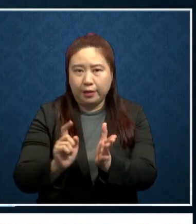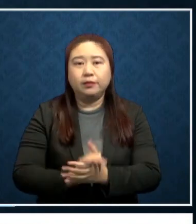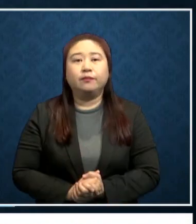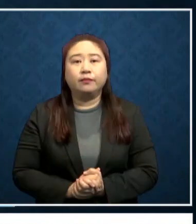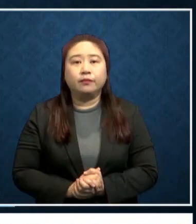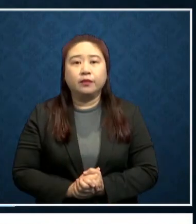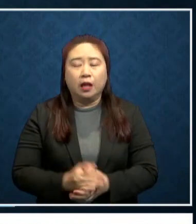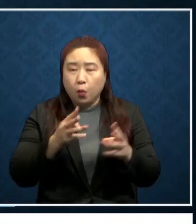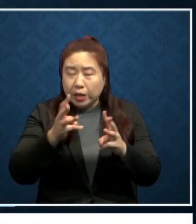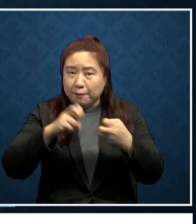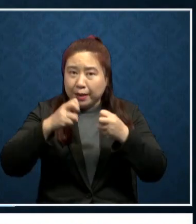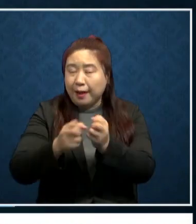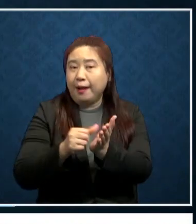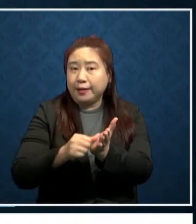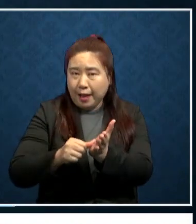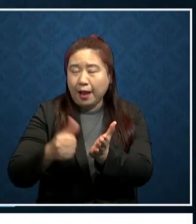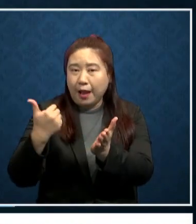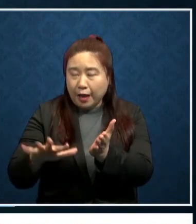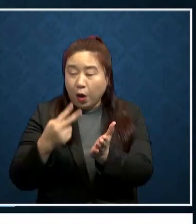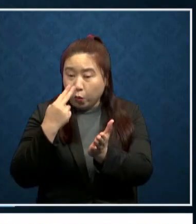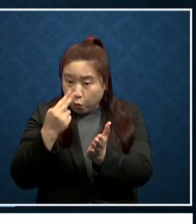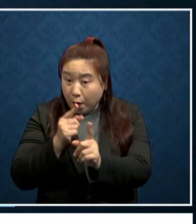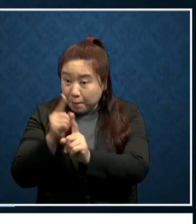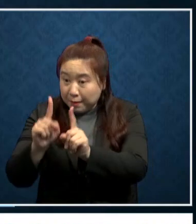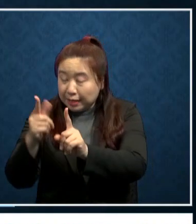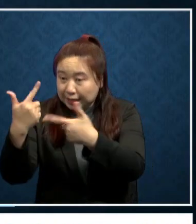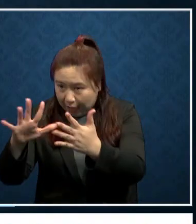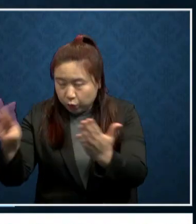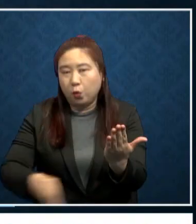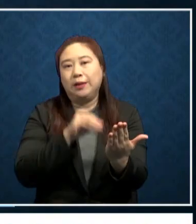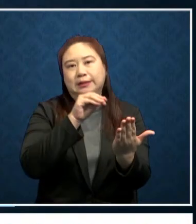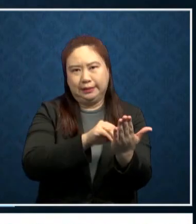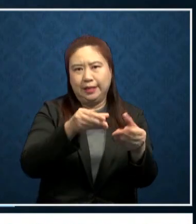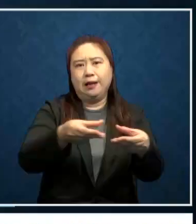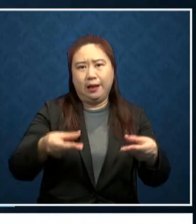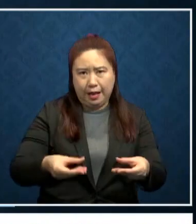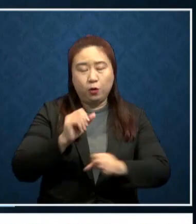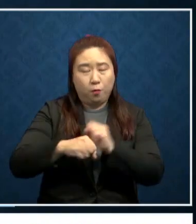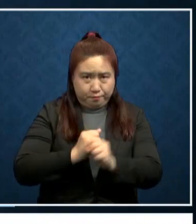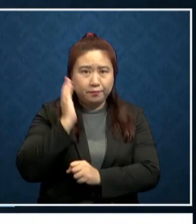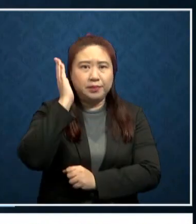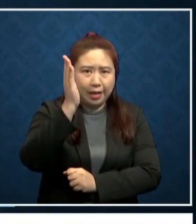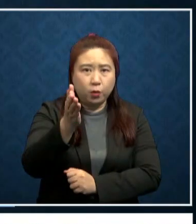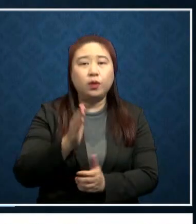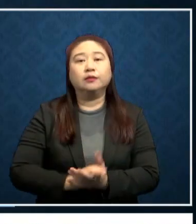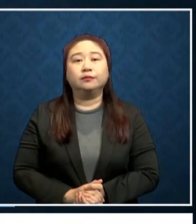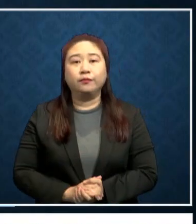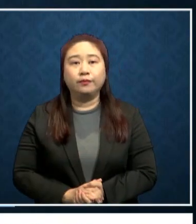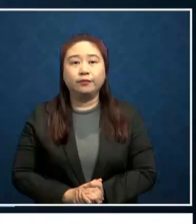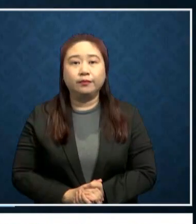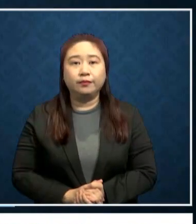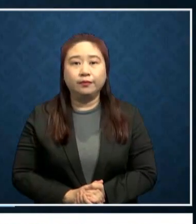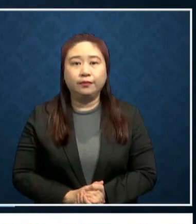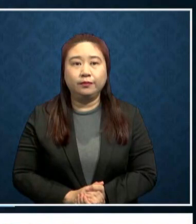แนวทางการแก้ไขปัญหาและแจ้งผลการติดตามในเรื่องดังกล่าวไว้ในงานในรายงานประจำปีของปีถัดไปด้วยครับครับ